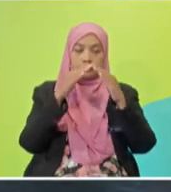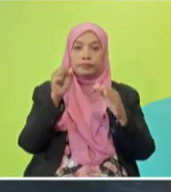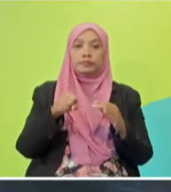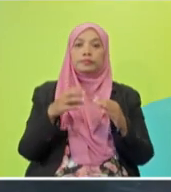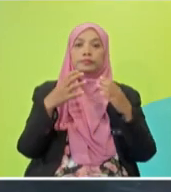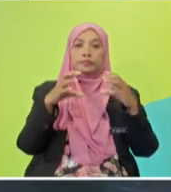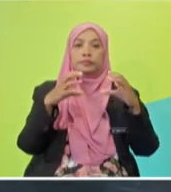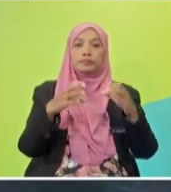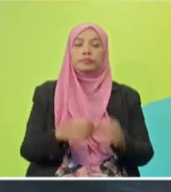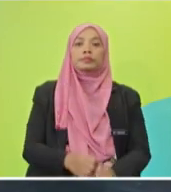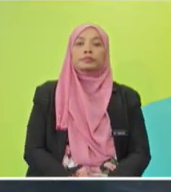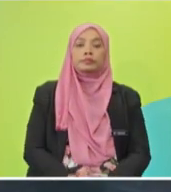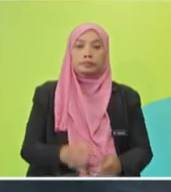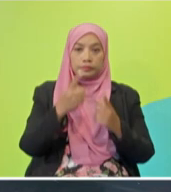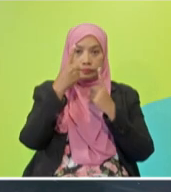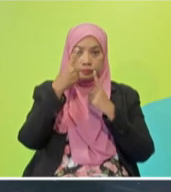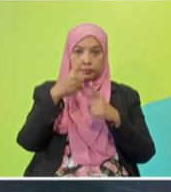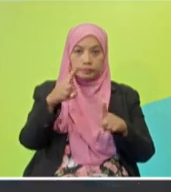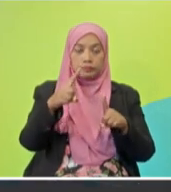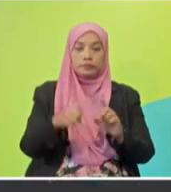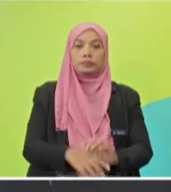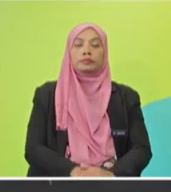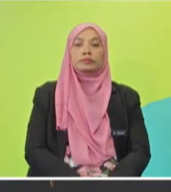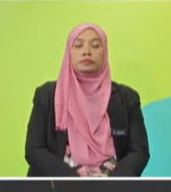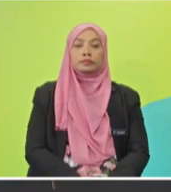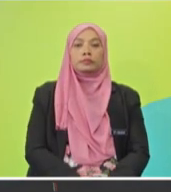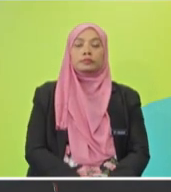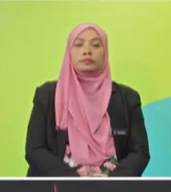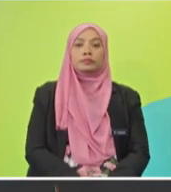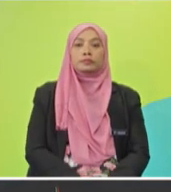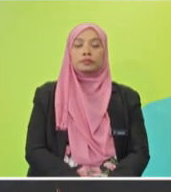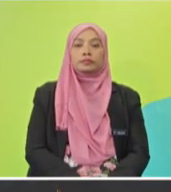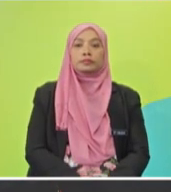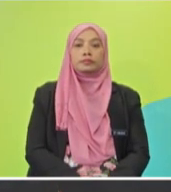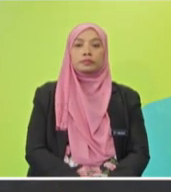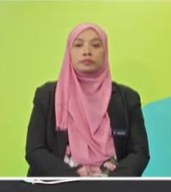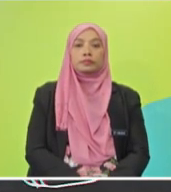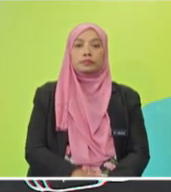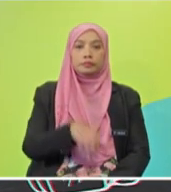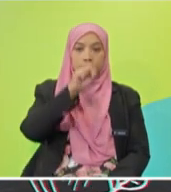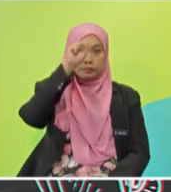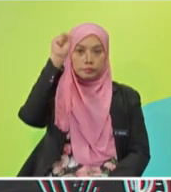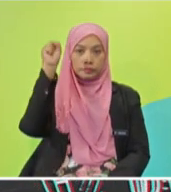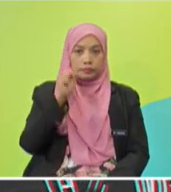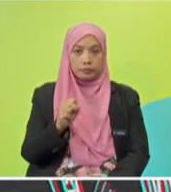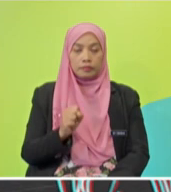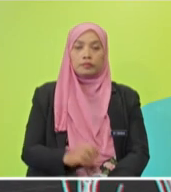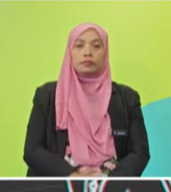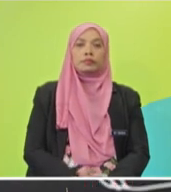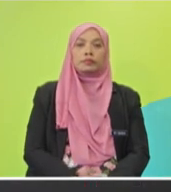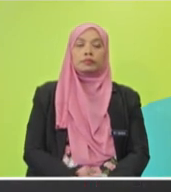jawapan kita sama ada betul atau tidak. Dekat sini Igo, saya nampak ada dua rajah Igo, dua bentuk ni. Saya nampak yang